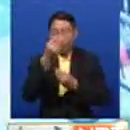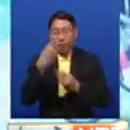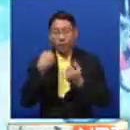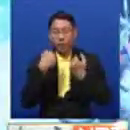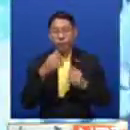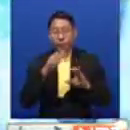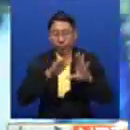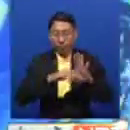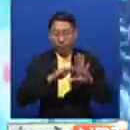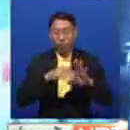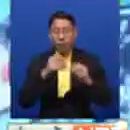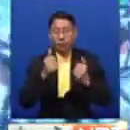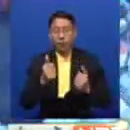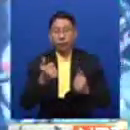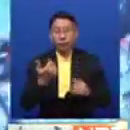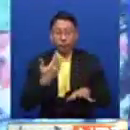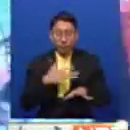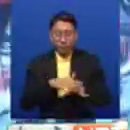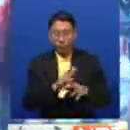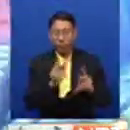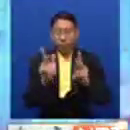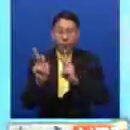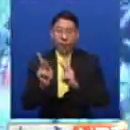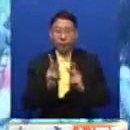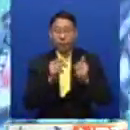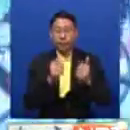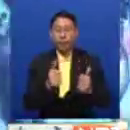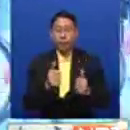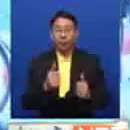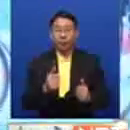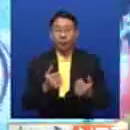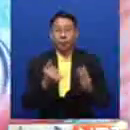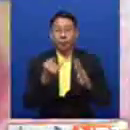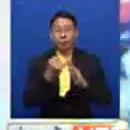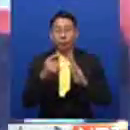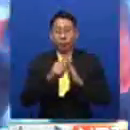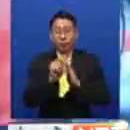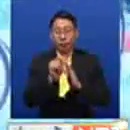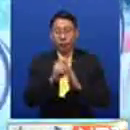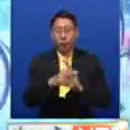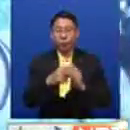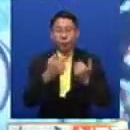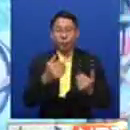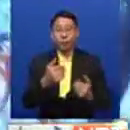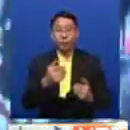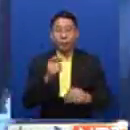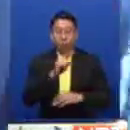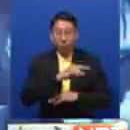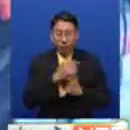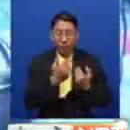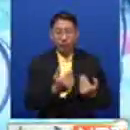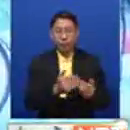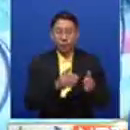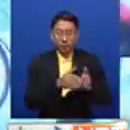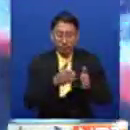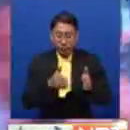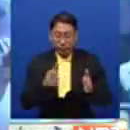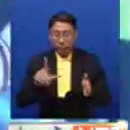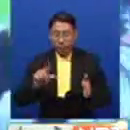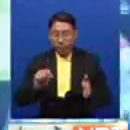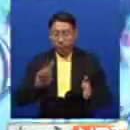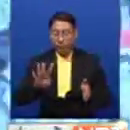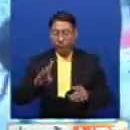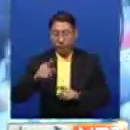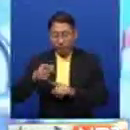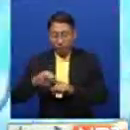ก็ยังสมัครได้ร่วมกิจกรรมเพิ่มได้ที่ศาลากลางจังหวัดปทุมธานีตั้งแต่วันนี้ถึงวันที่